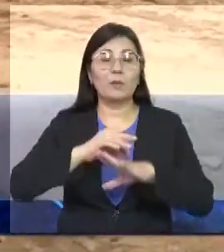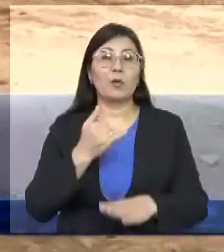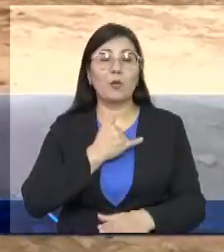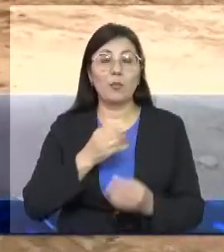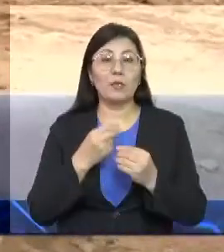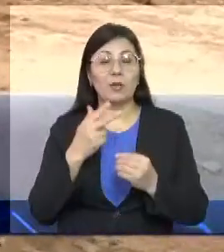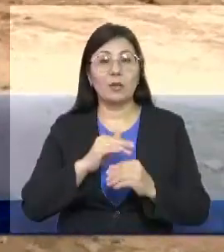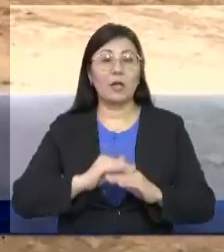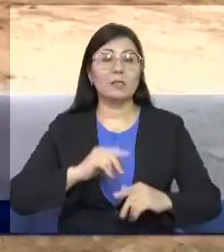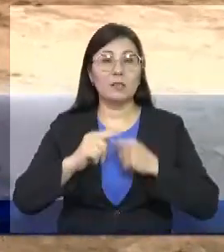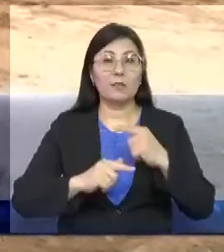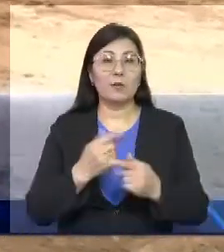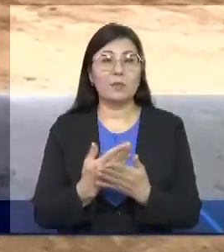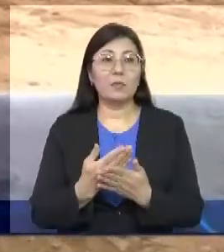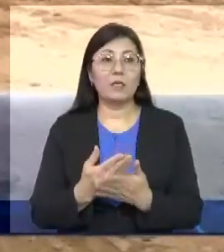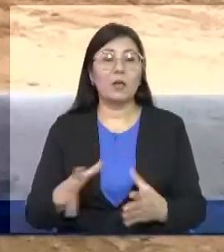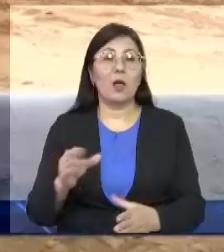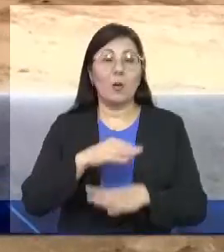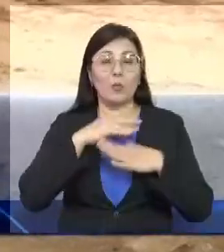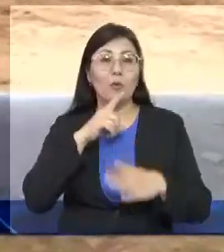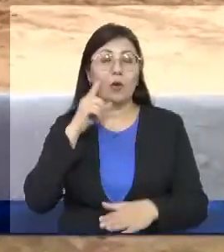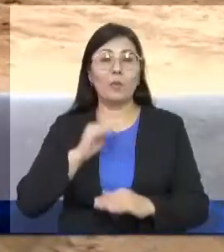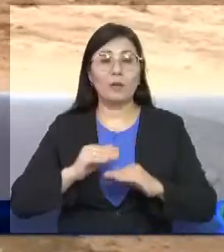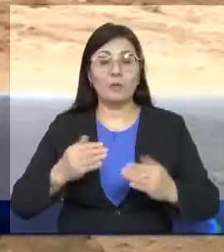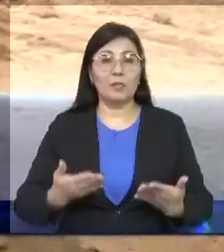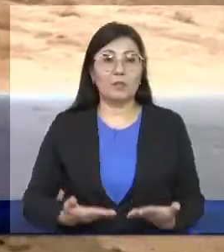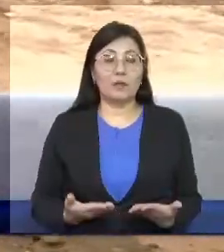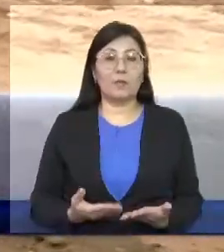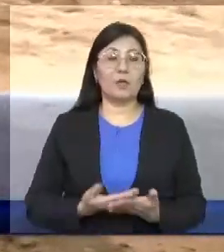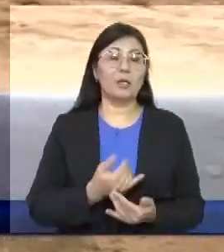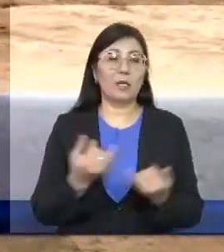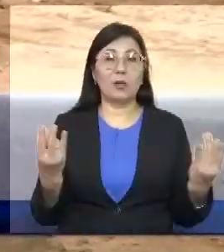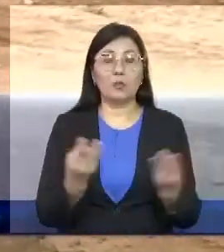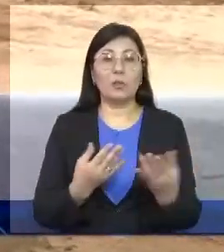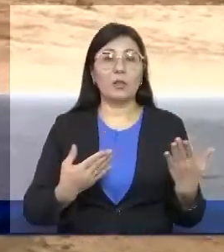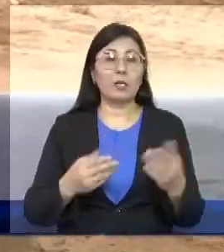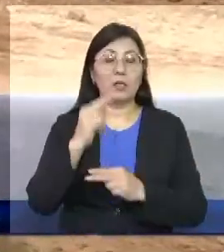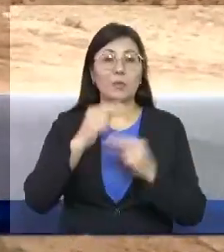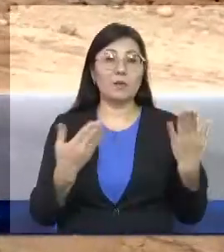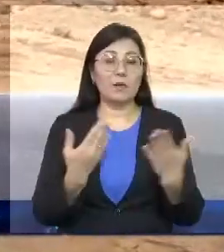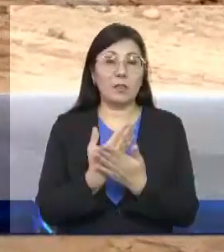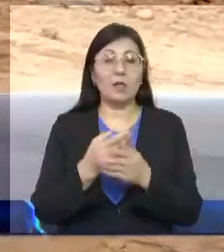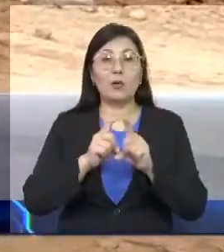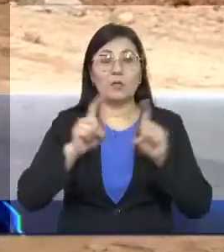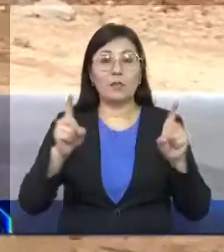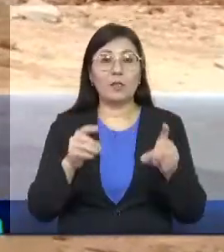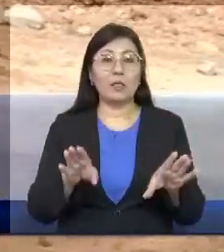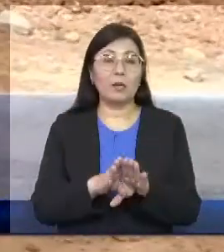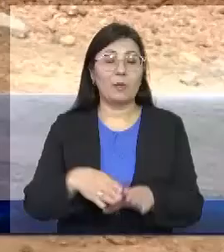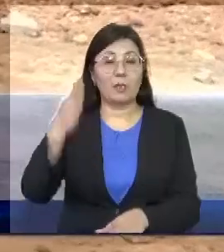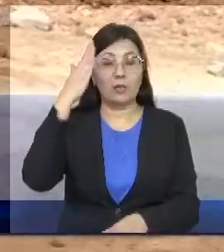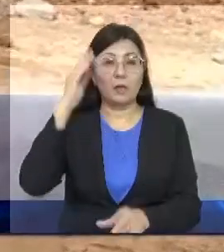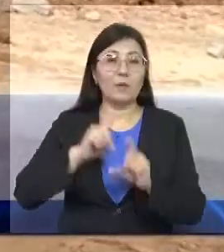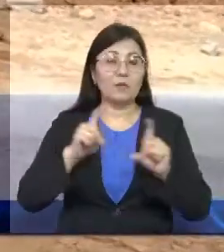13 внуков, 4 правнука. В целом много молодых ребят проживает. И для них нужно построить такое внешкольное учреждение. Тем более